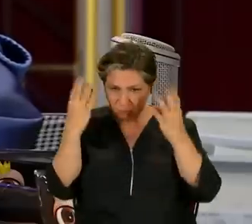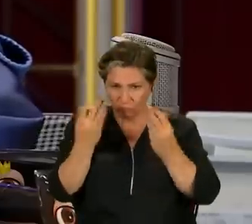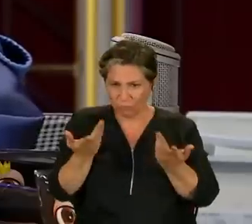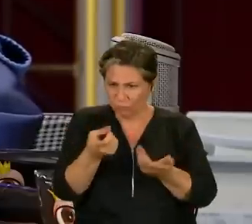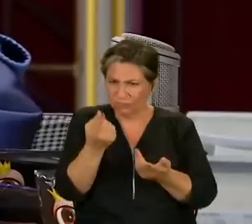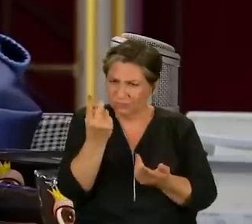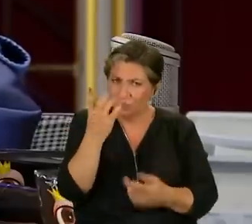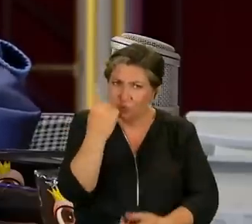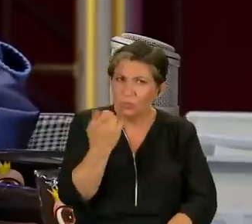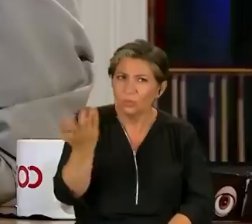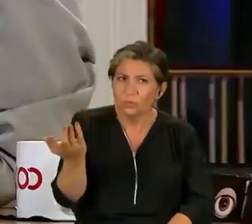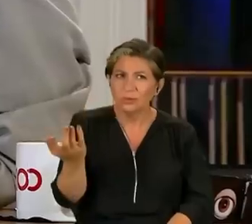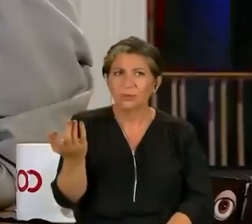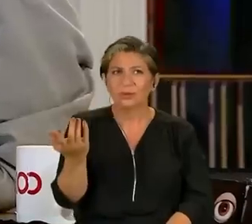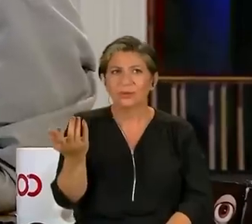anlıyorum?